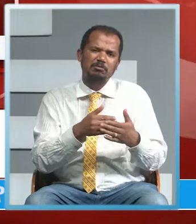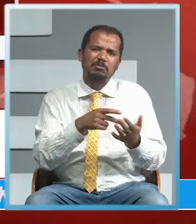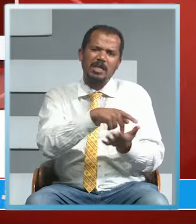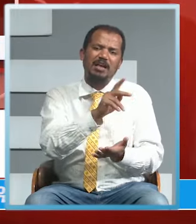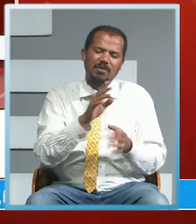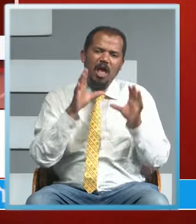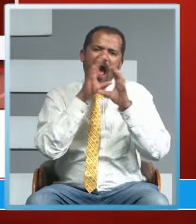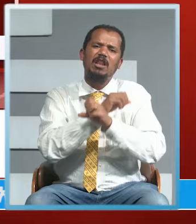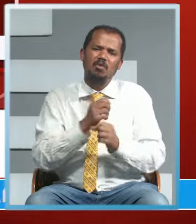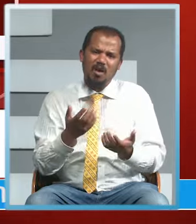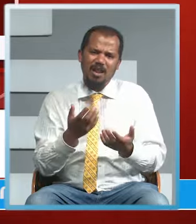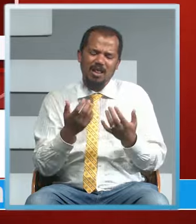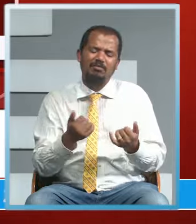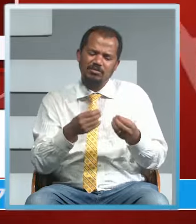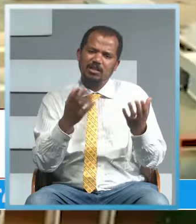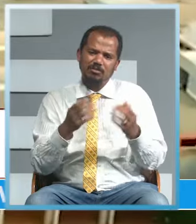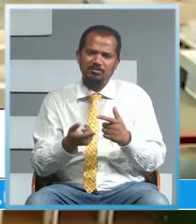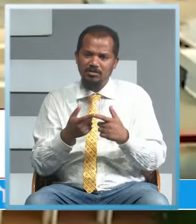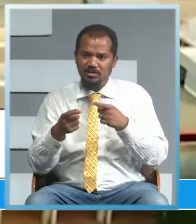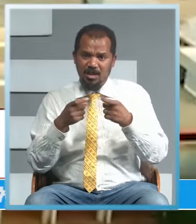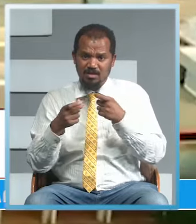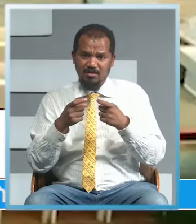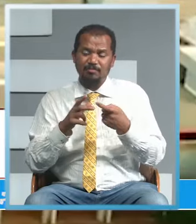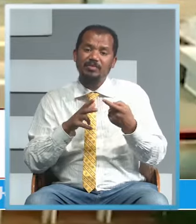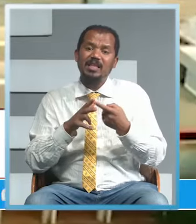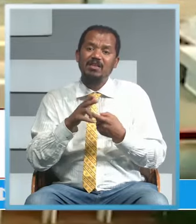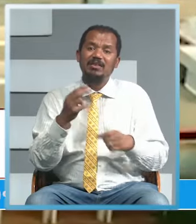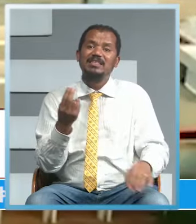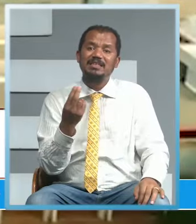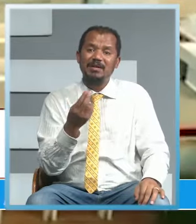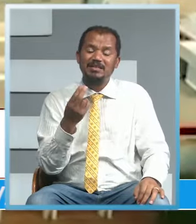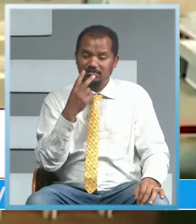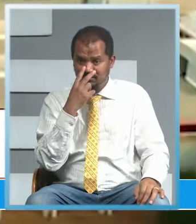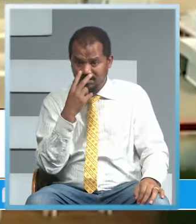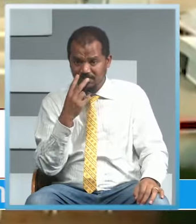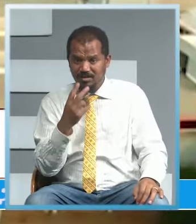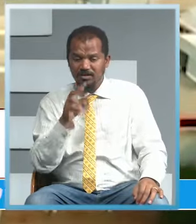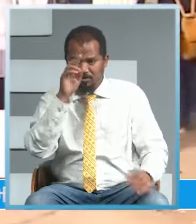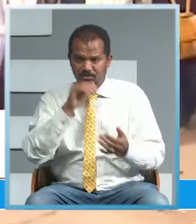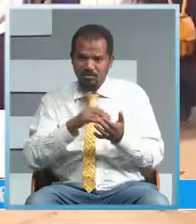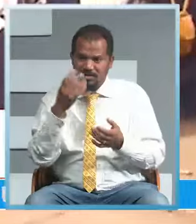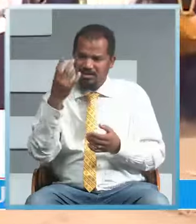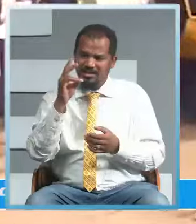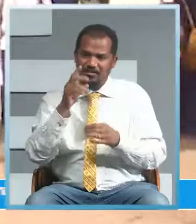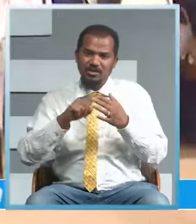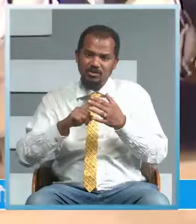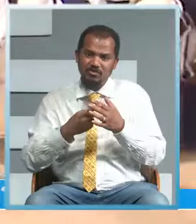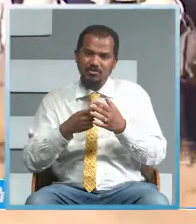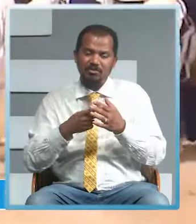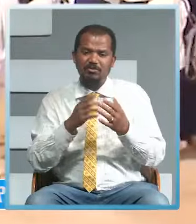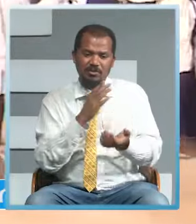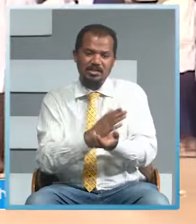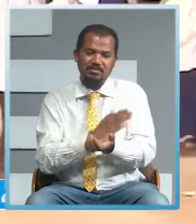ይከፈላቸዋል። አሁን ኦልሬዲ እንግዲህ አልቋል፣ በዚህ ወይ ይሰጣቸዋል። ምክትል አስተዳደሩ የተቋረጠውን ጥቅማጥቅም በተመለከተ ከ2017